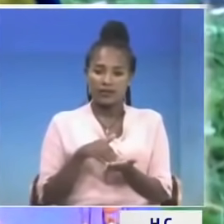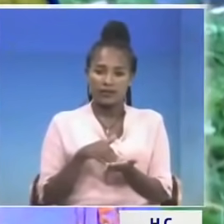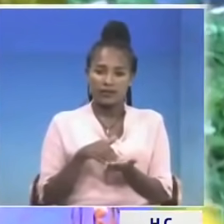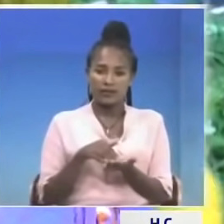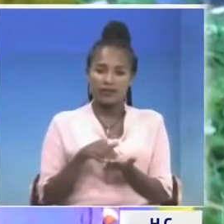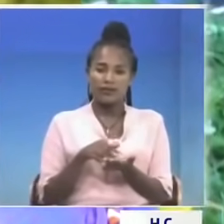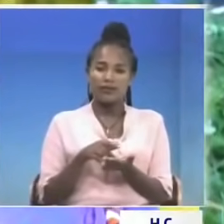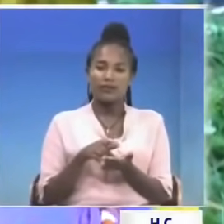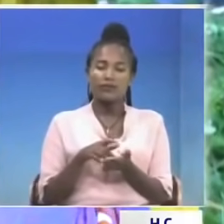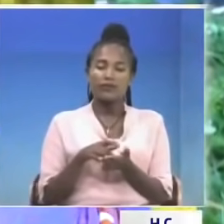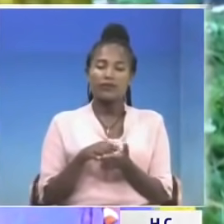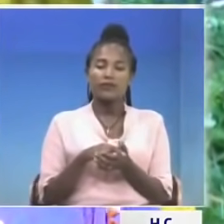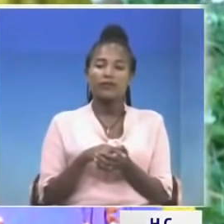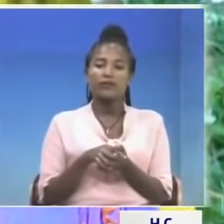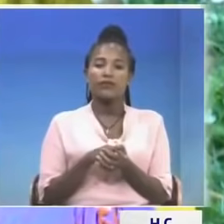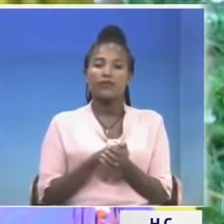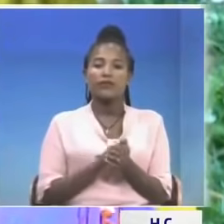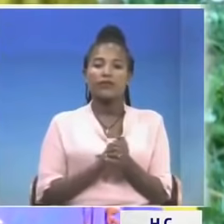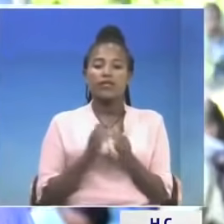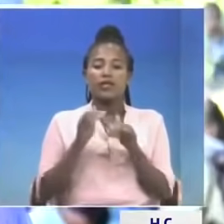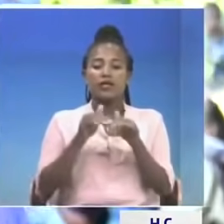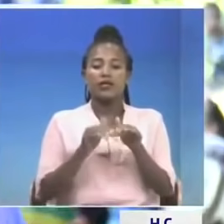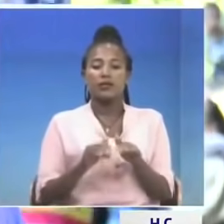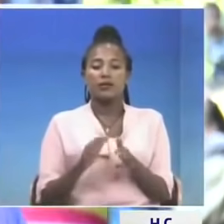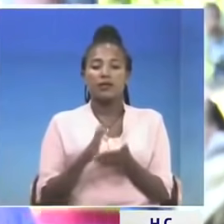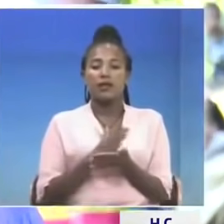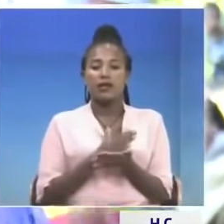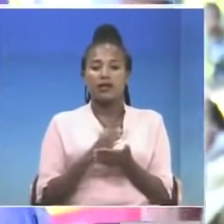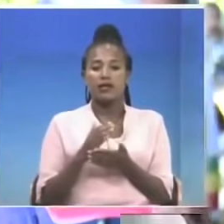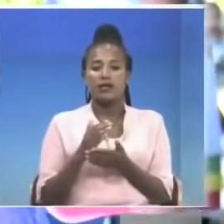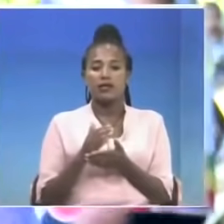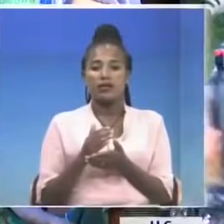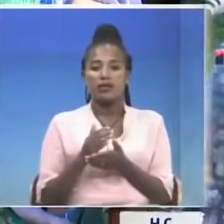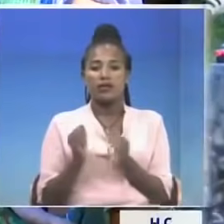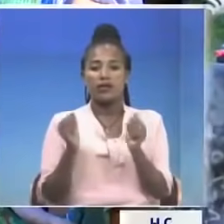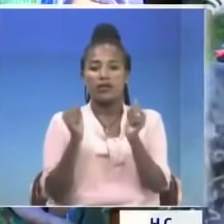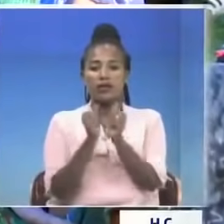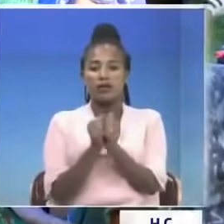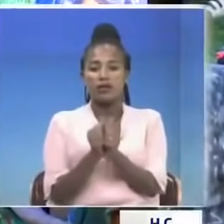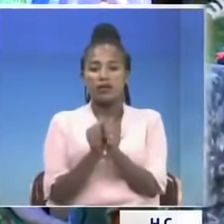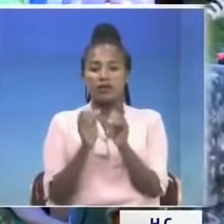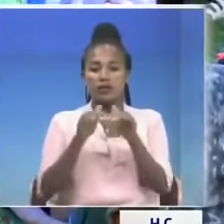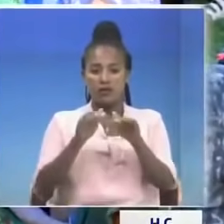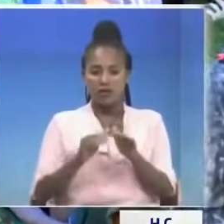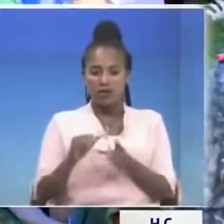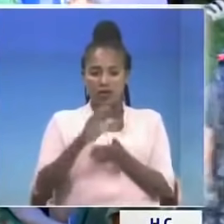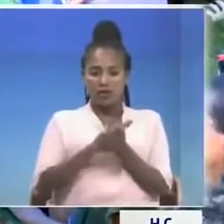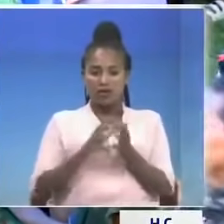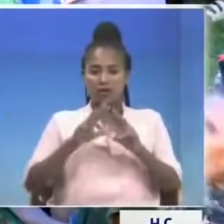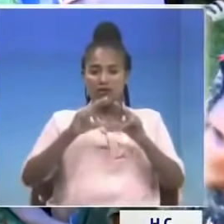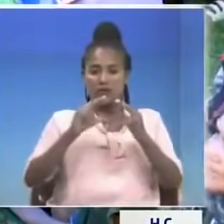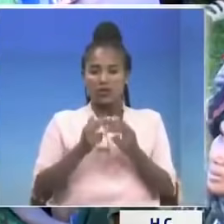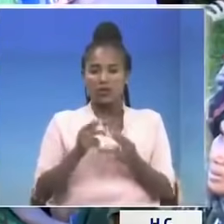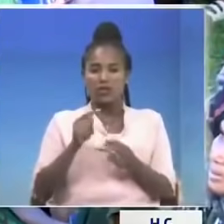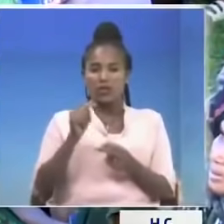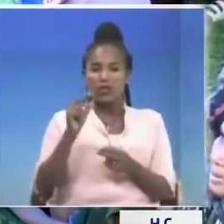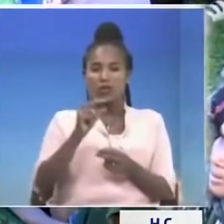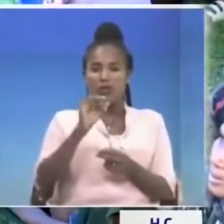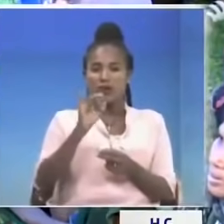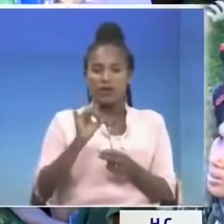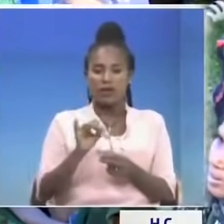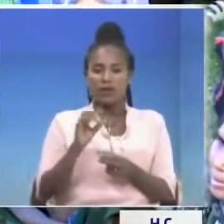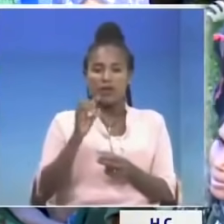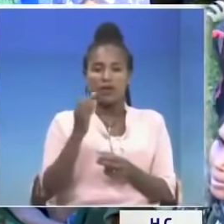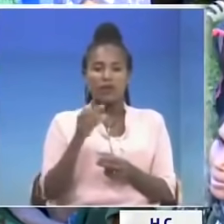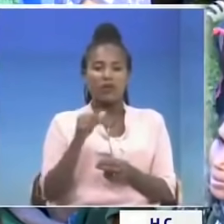ጥቂት ሰዎች ቀብር መካከል ዲብለቅ አድርገው ቀበሩልኝ። አሸባሪውና ወራሪው ቡድን በተወለደሪ ወረዳ ሰግለን